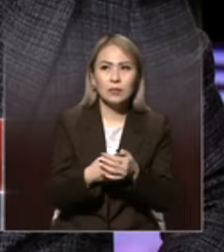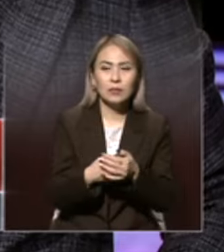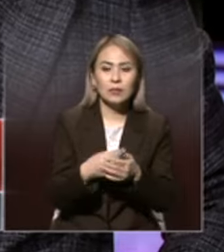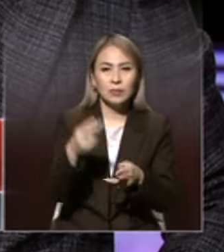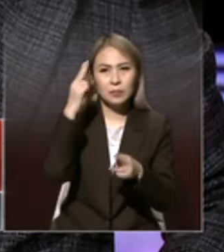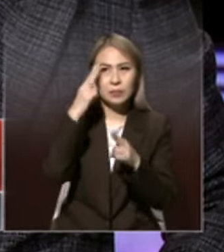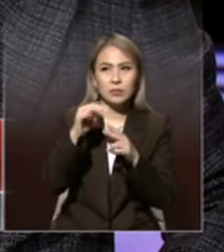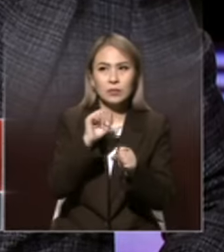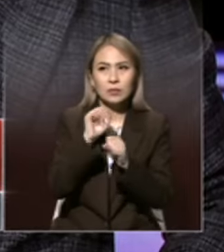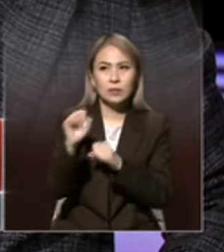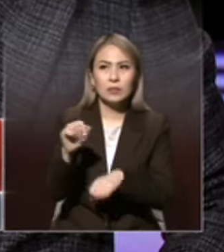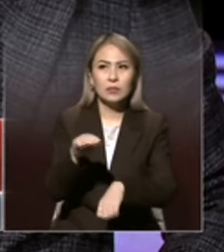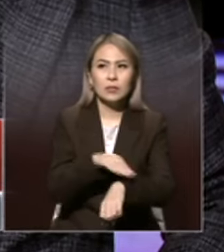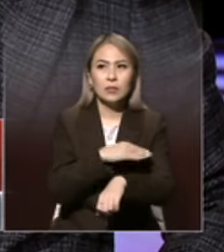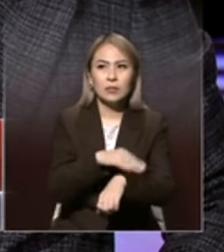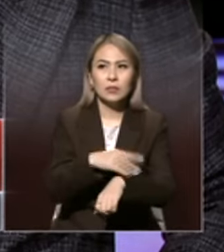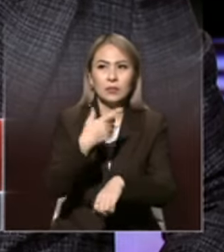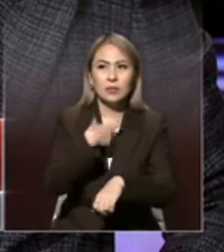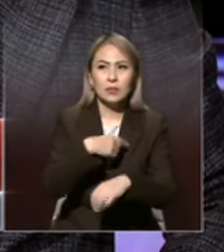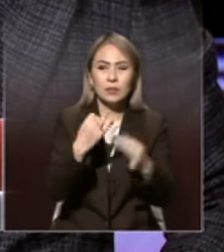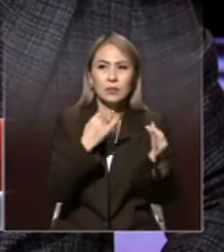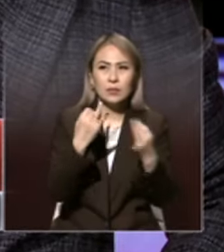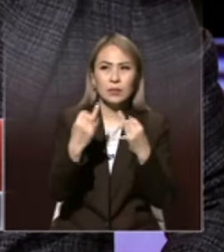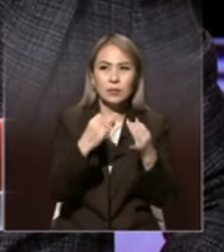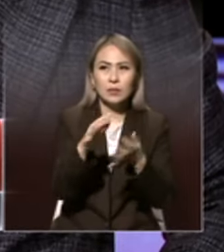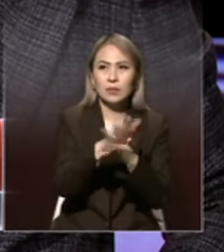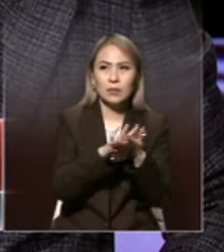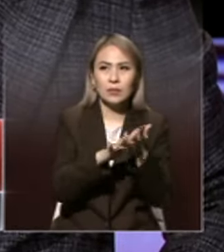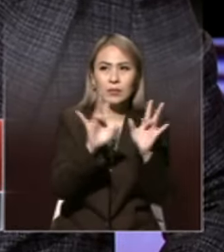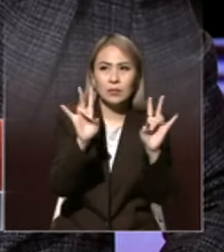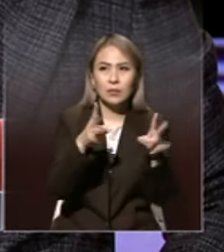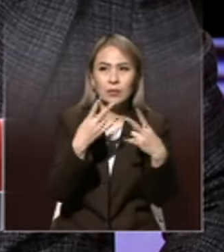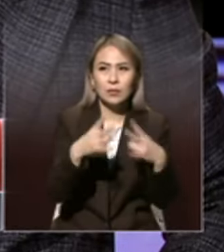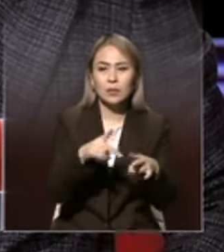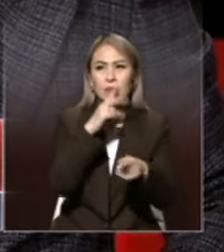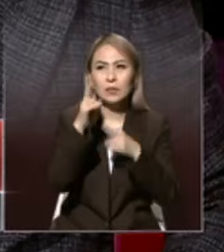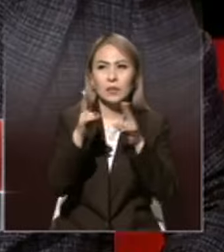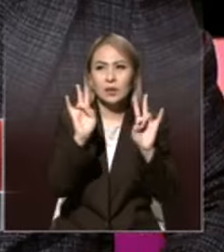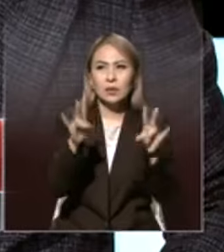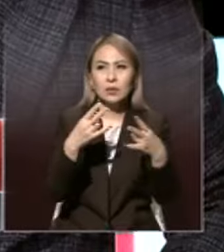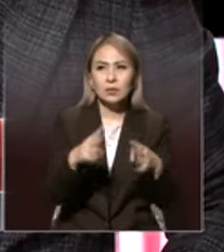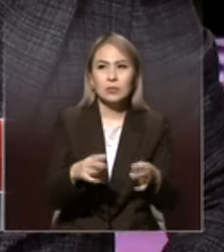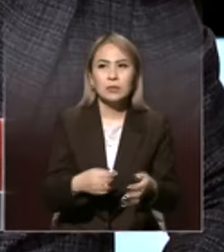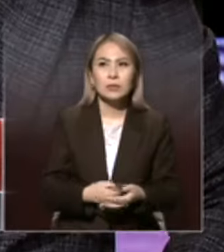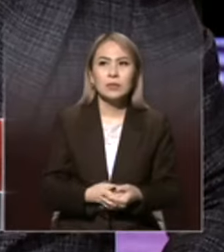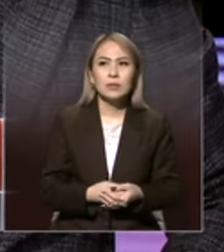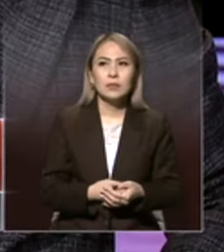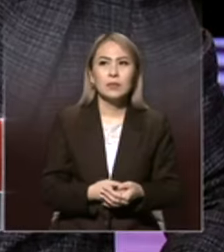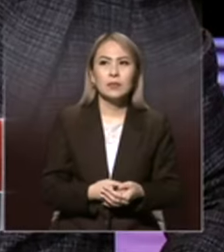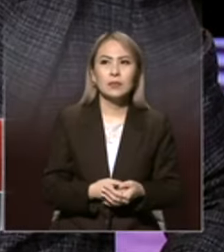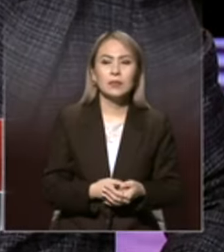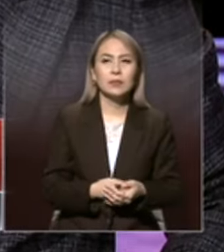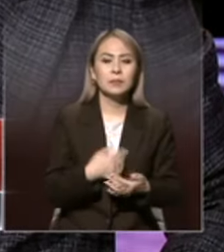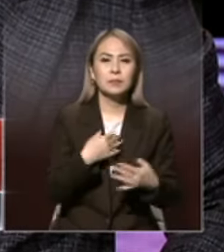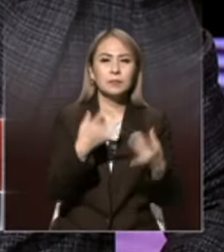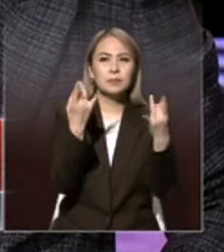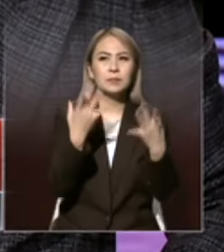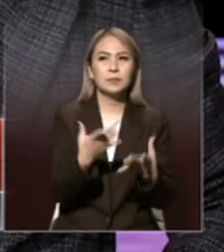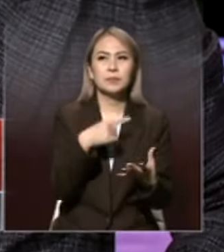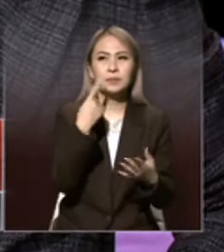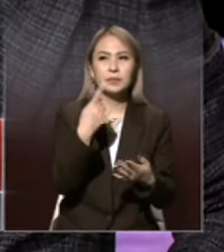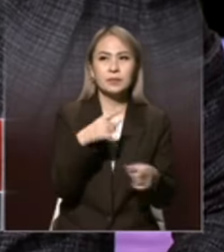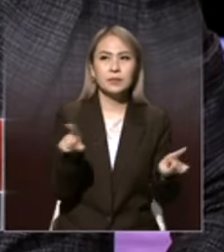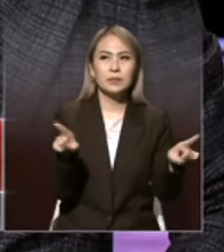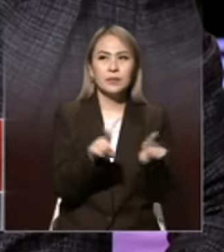қорғау үшін әйелімен барып өзіңіз сөйлесесіз, арыз жазбай ақ қойшы, ешкімге айтпай ақ қойшы. Мен жай мысалға келтіріп жатырмын.